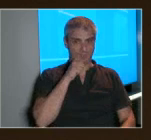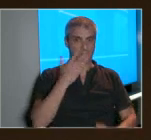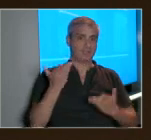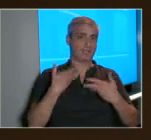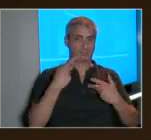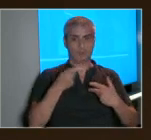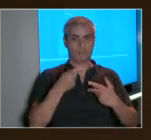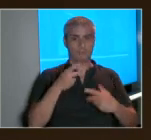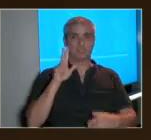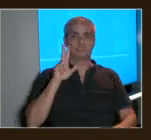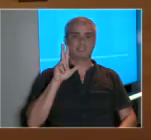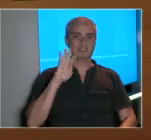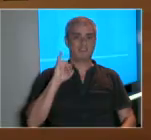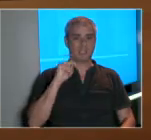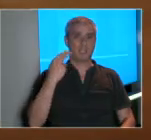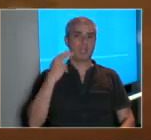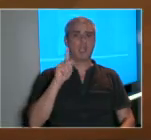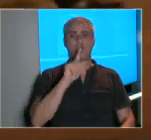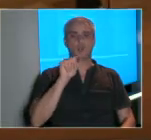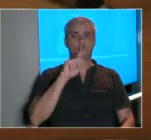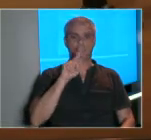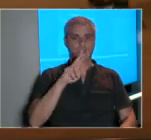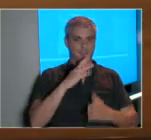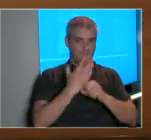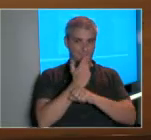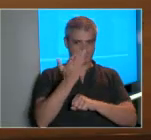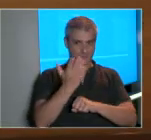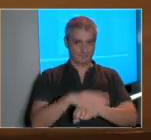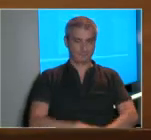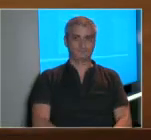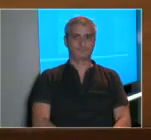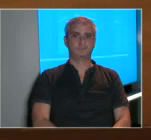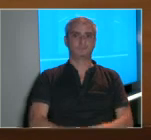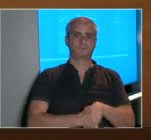קבלו את צבי האוזר. צבי, בהצלחה.